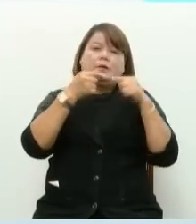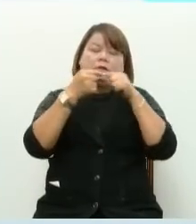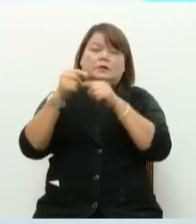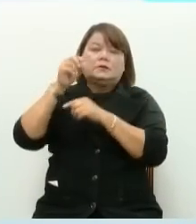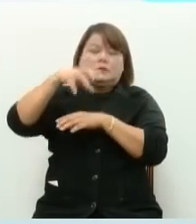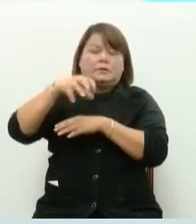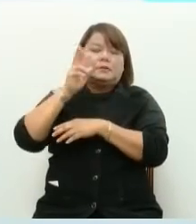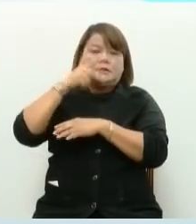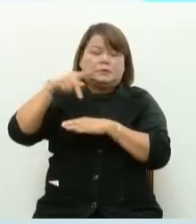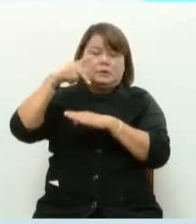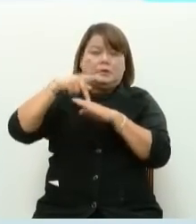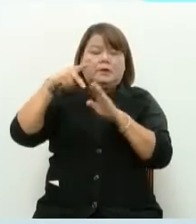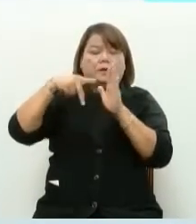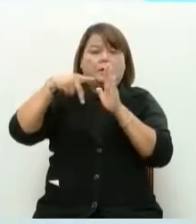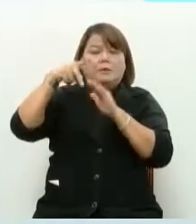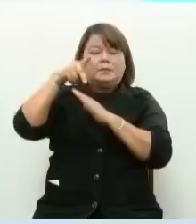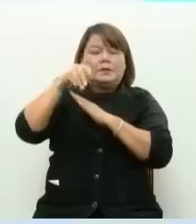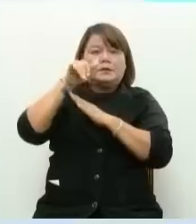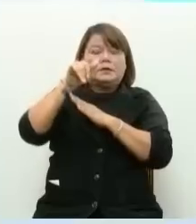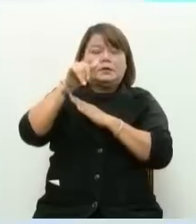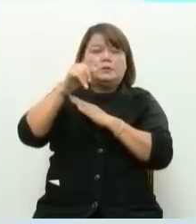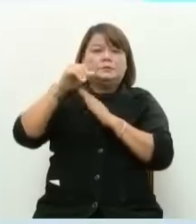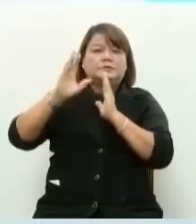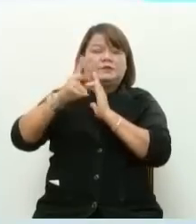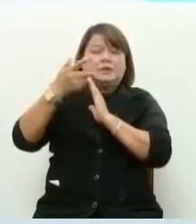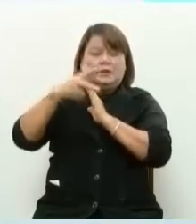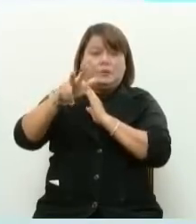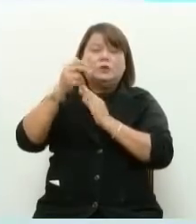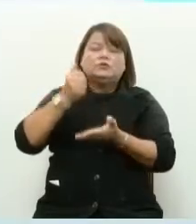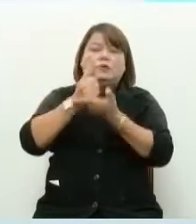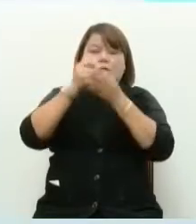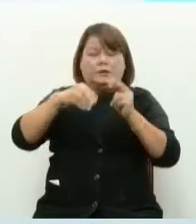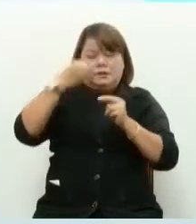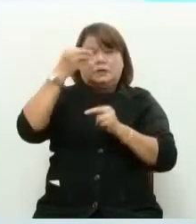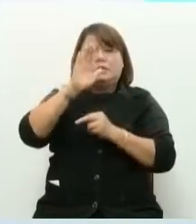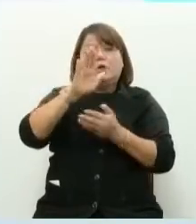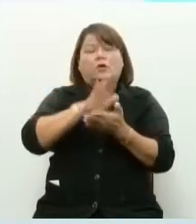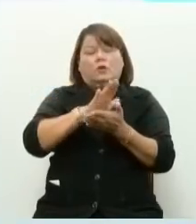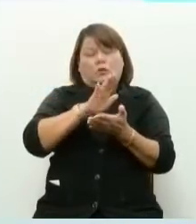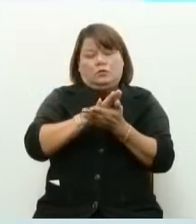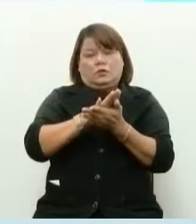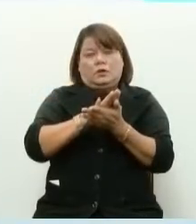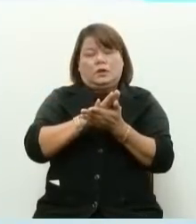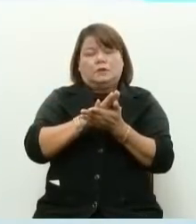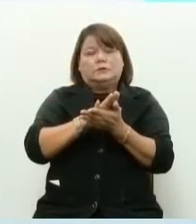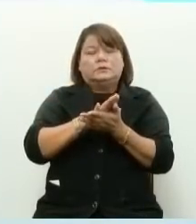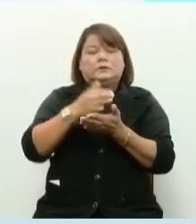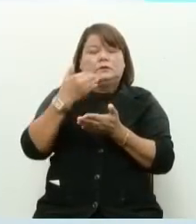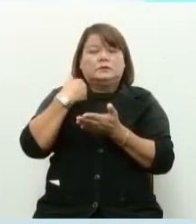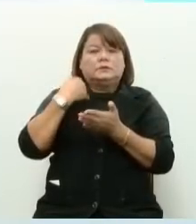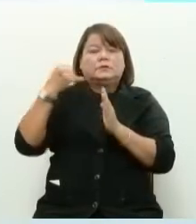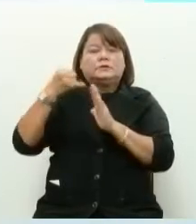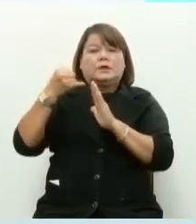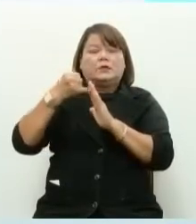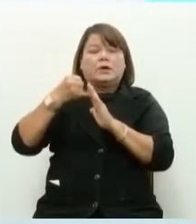ขตพื้นที่การศึกษามัธยมศึกษาชัยภูมิกันบ้างกับการติดตามช่วยเหลือนักเรียนของโรงเรียนหนองบัวระเหววิทยาคารนะคะจังหวั